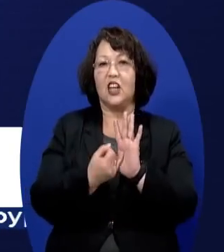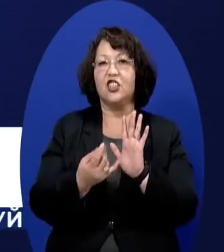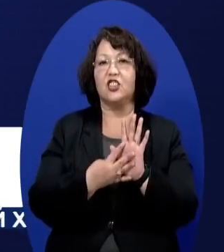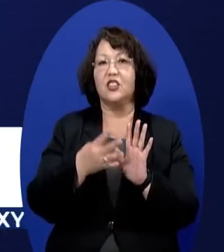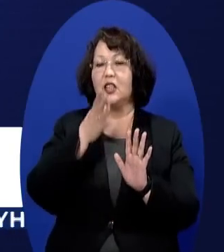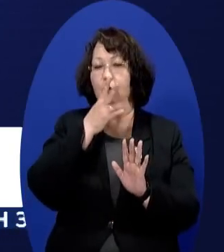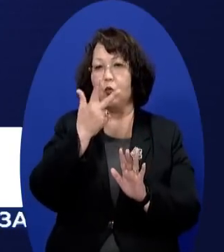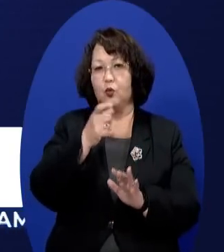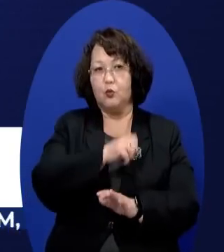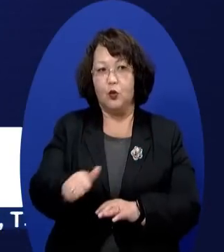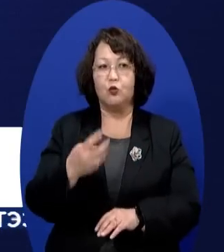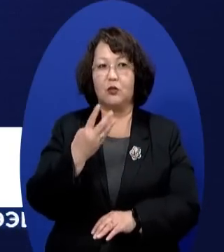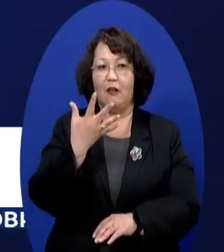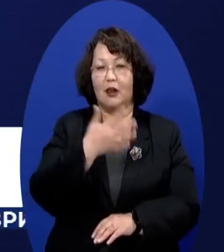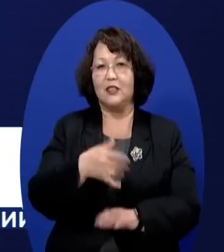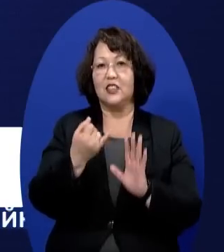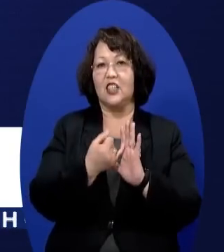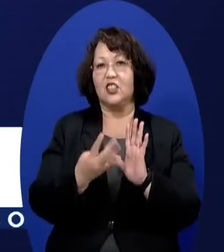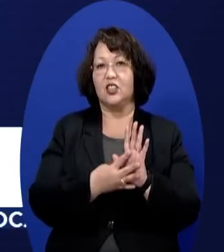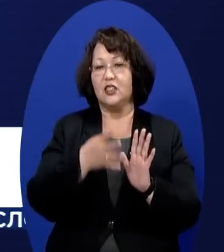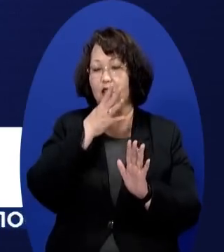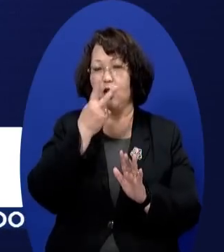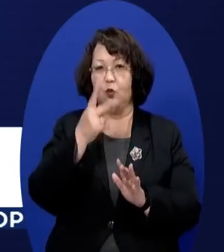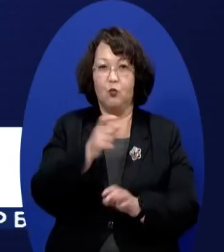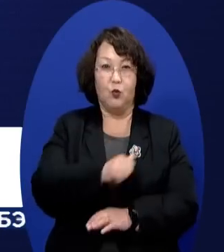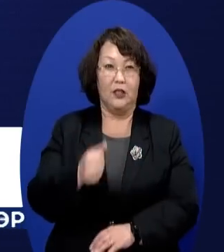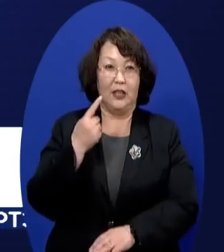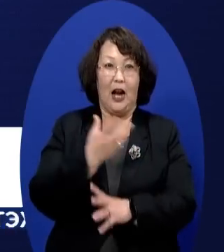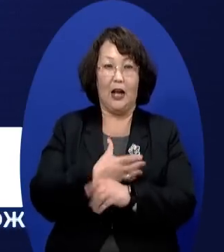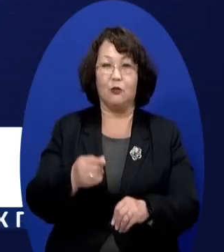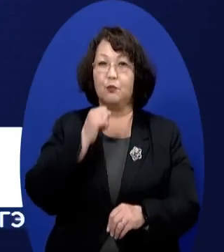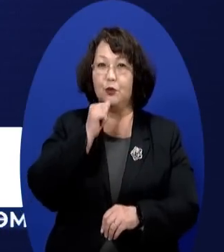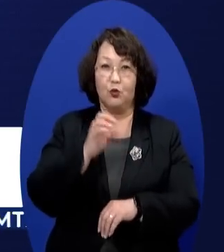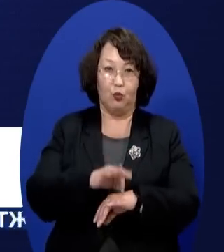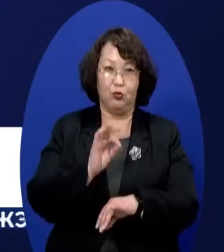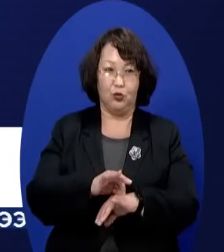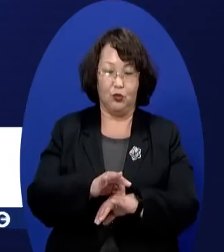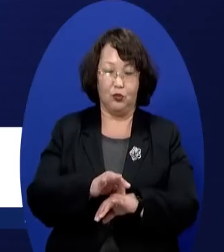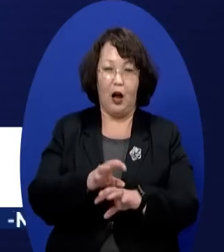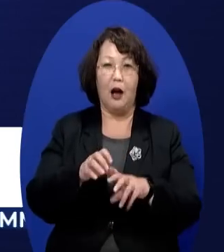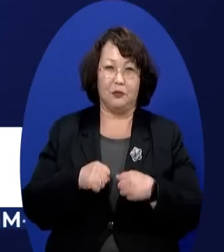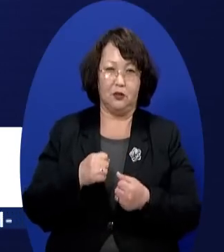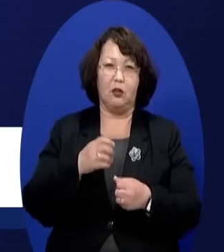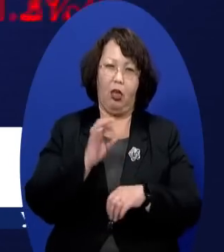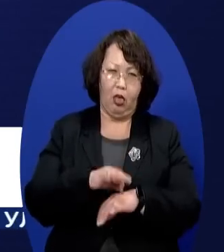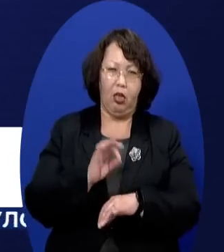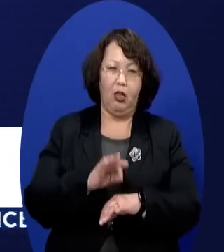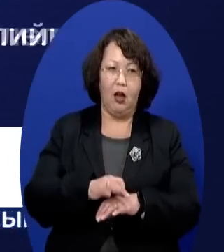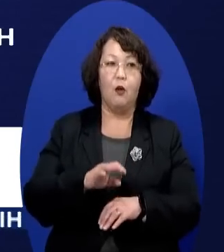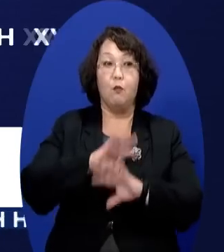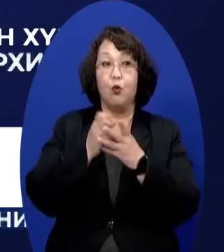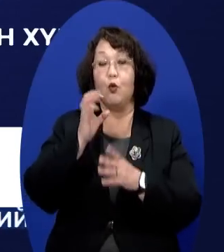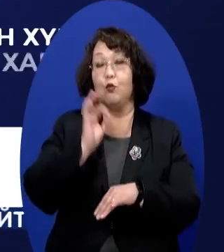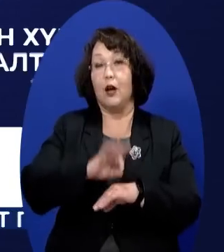нь 45-аас 69 насны 2 хүн тутмын нэг нь халдварт бус өвчнөр өвчилж байна. Тэгвэл нийт өвчлөлийн 11.1% нь